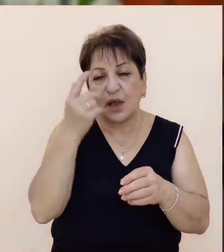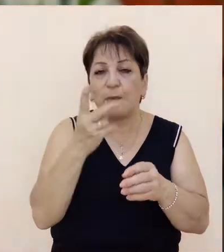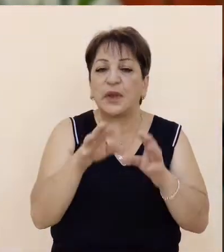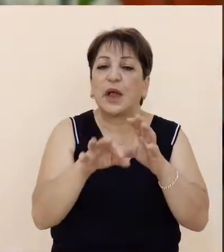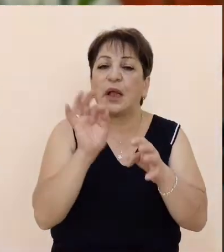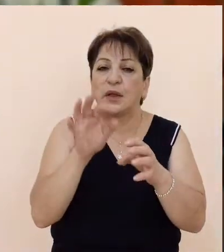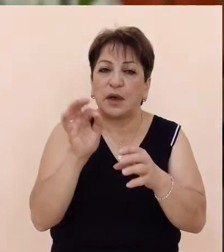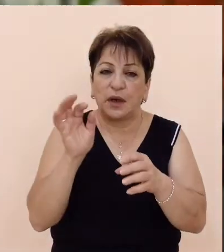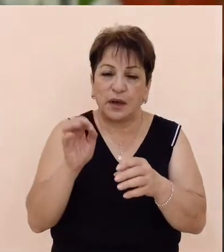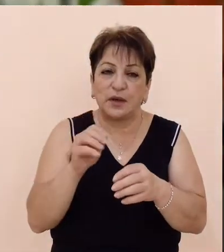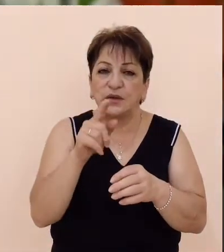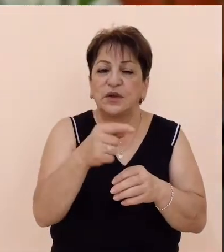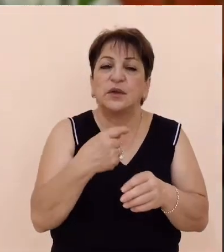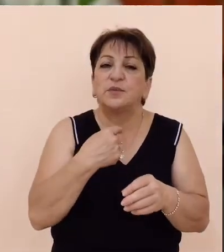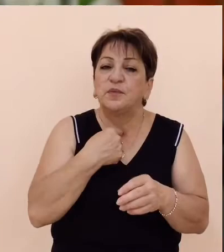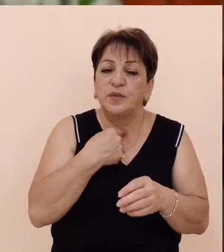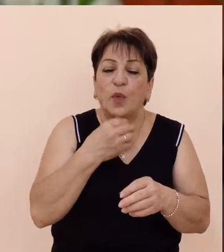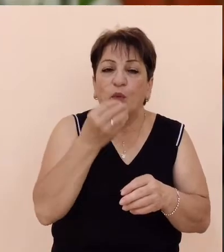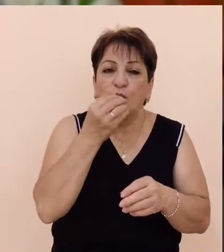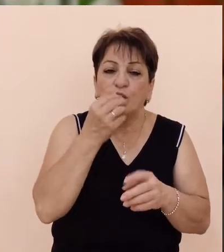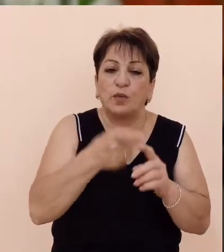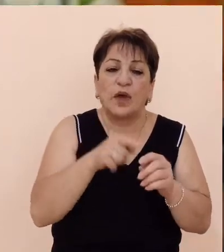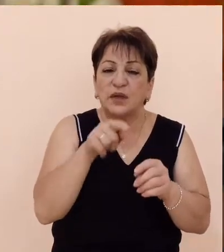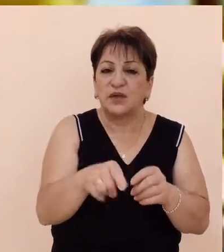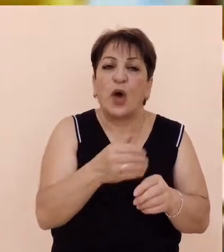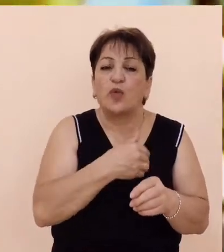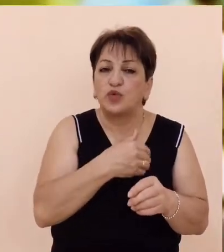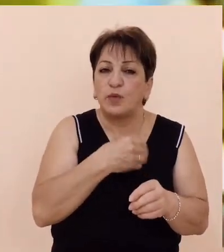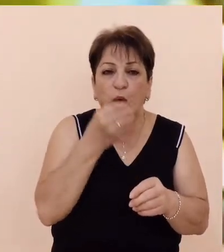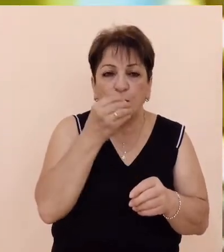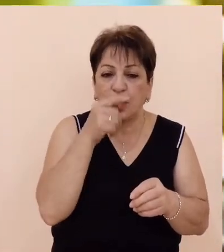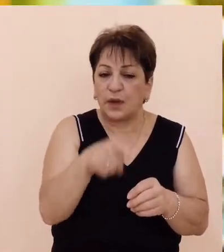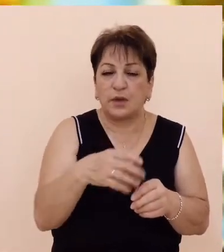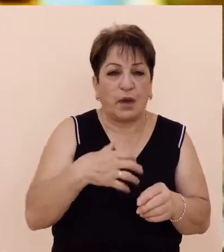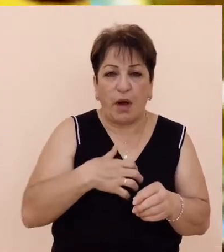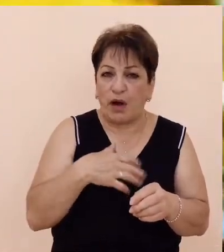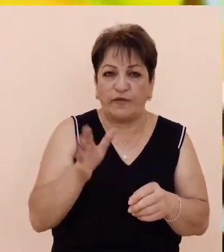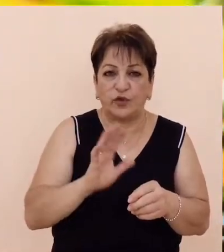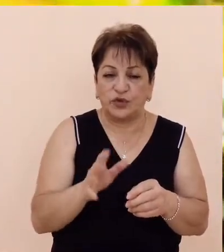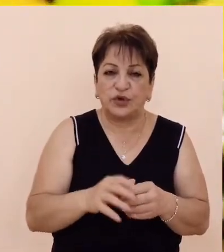և ոչ թե նրանով, ինչ ձեզ թվում է, որ այդ րոպեին դուք ուզում եք ուտել։